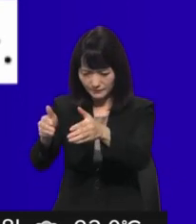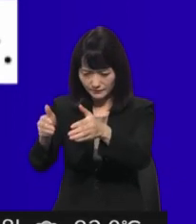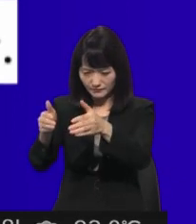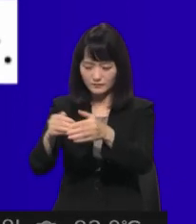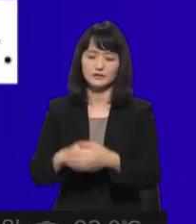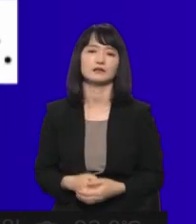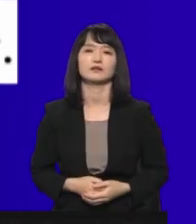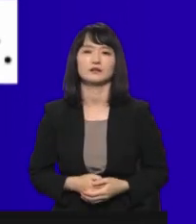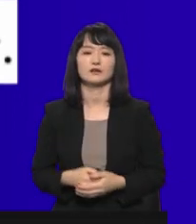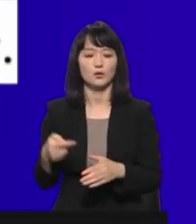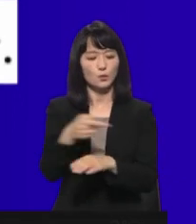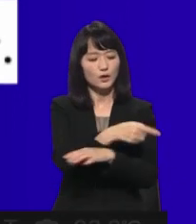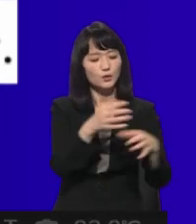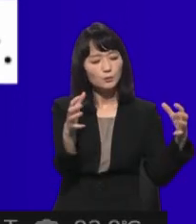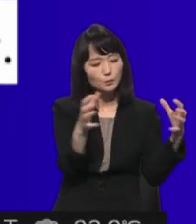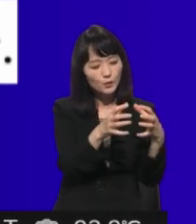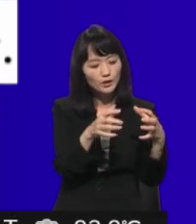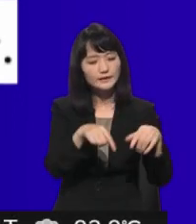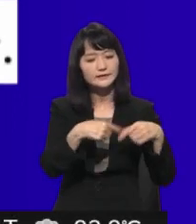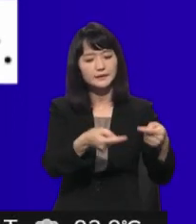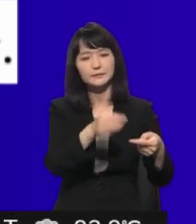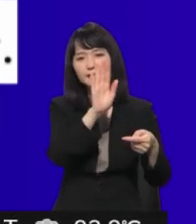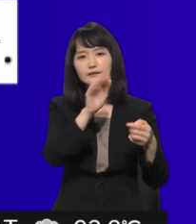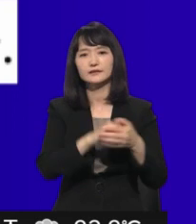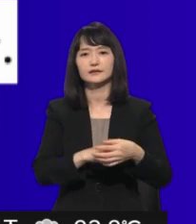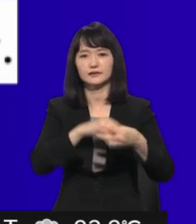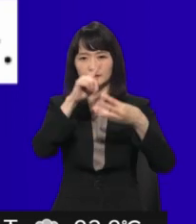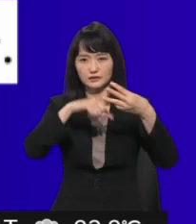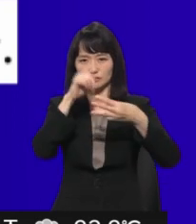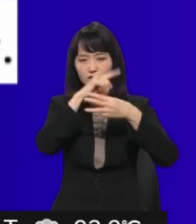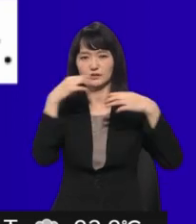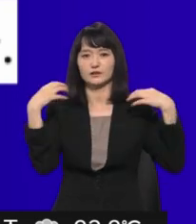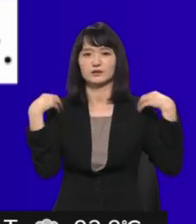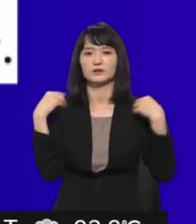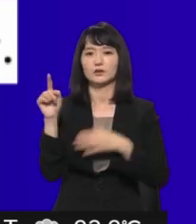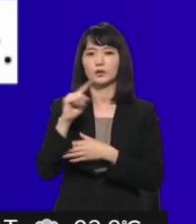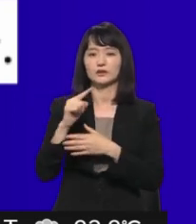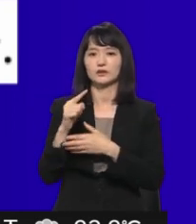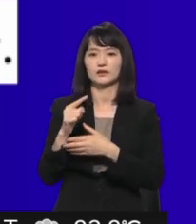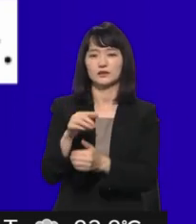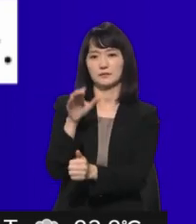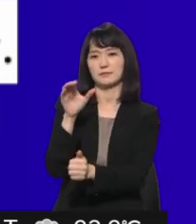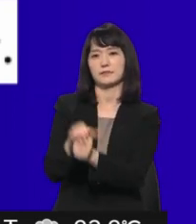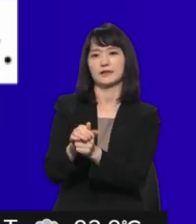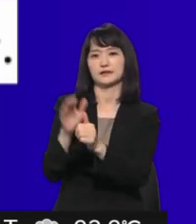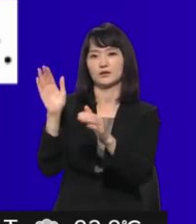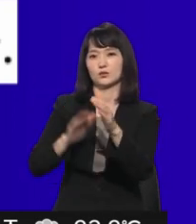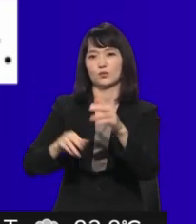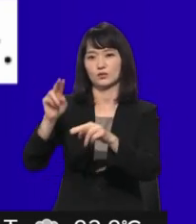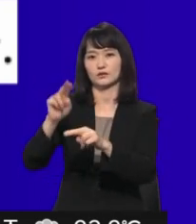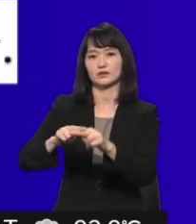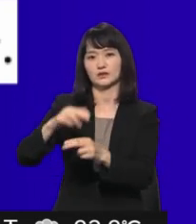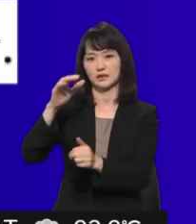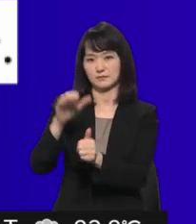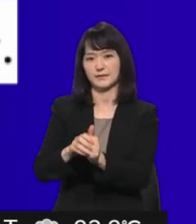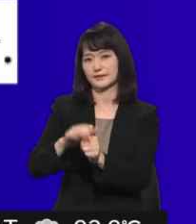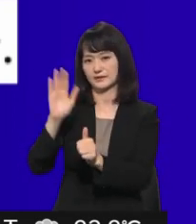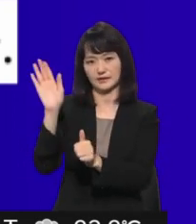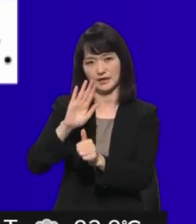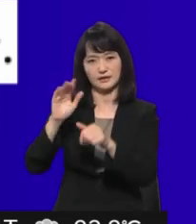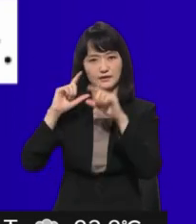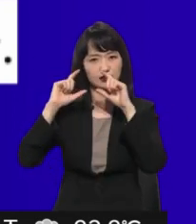안하겠습니다 또 앞으로도 윤석렬 정부에서 어떠한 임명직 공직을 맞지 않겠습니다